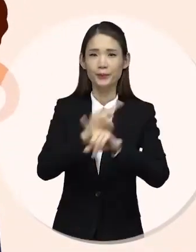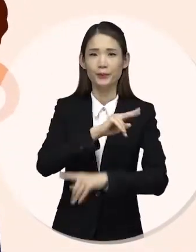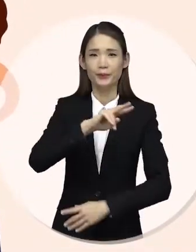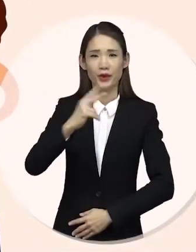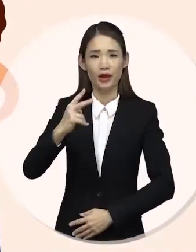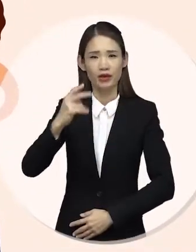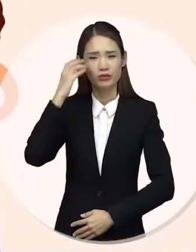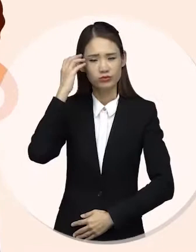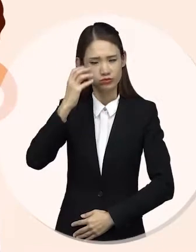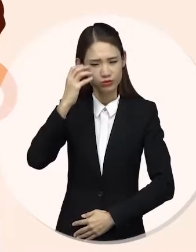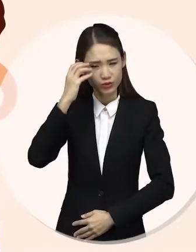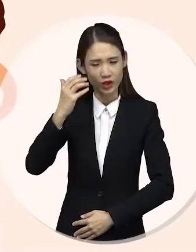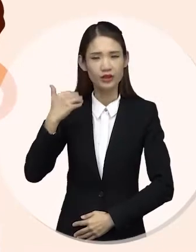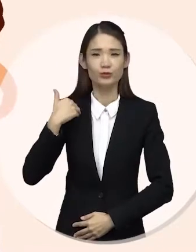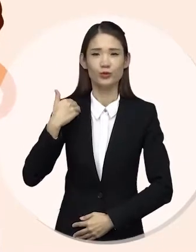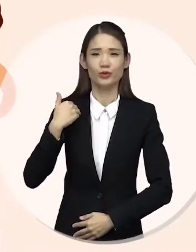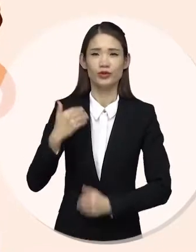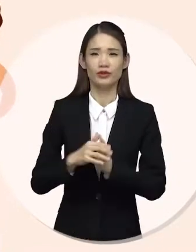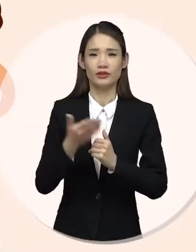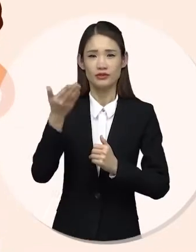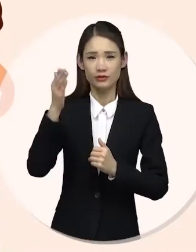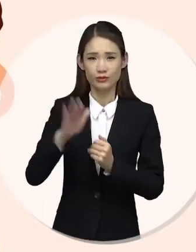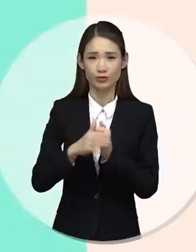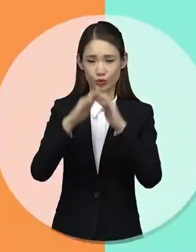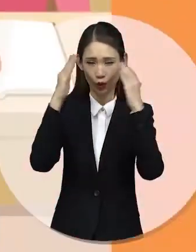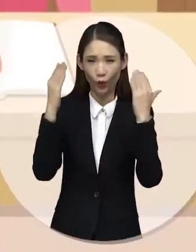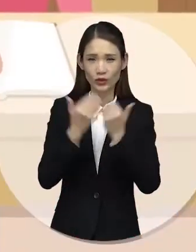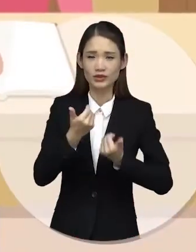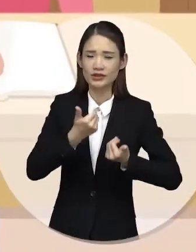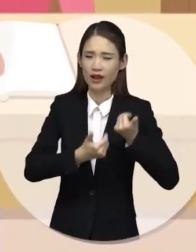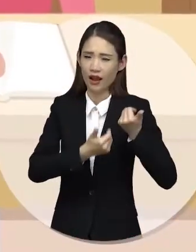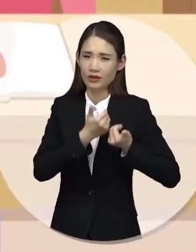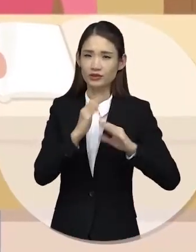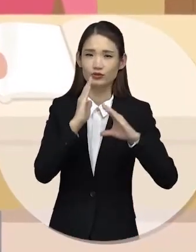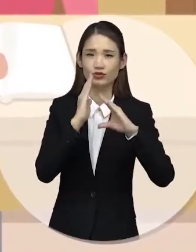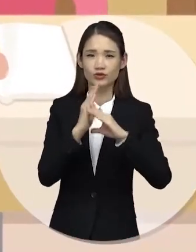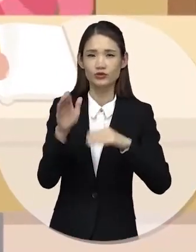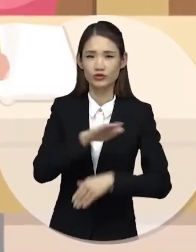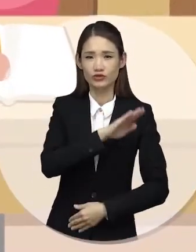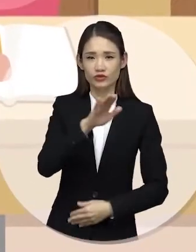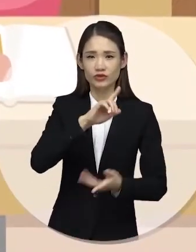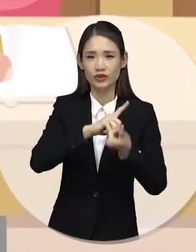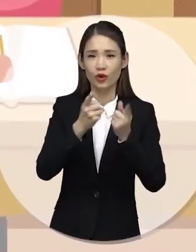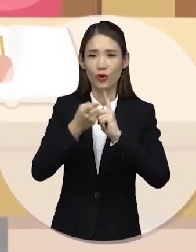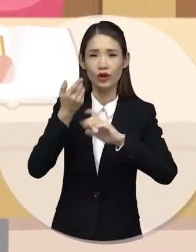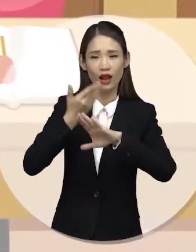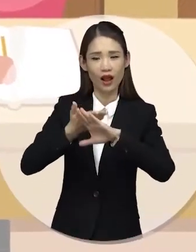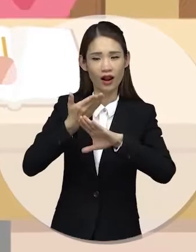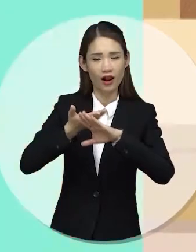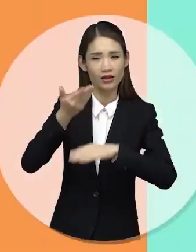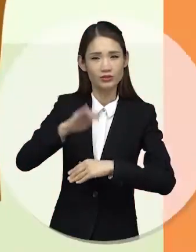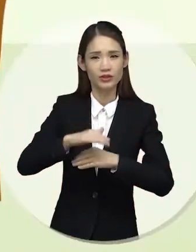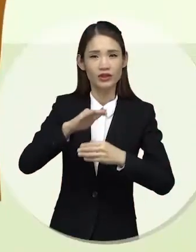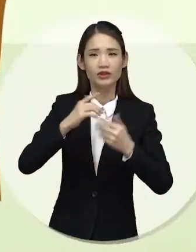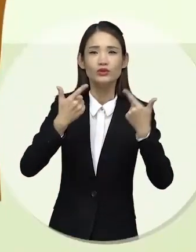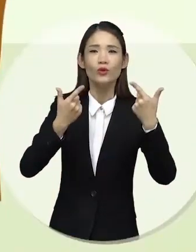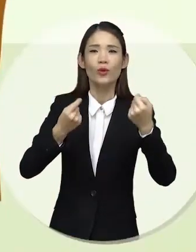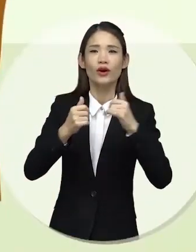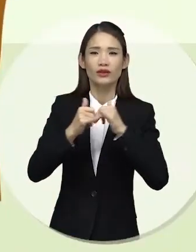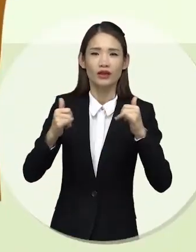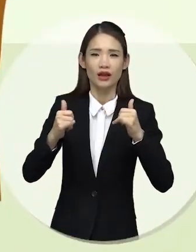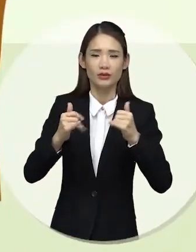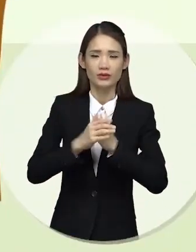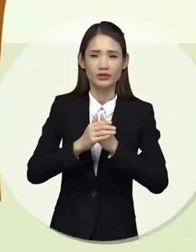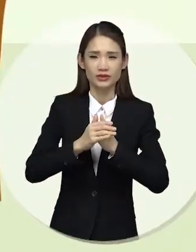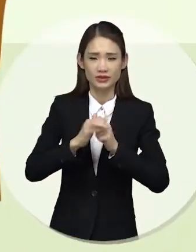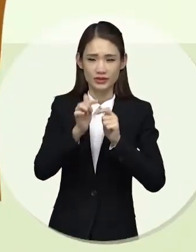전환하는 것은 복잡하게 보일 수도 있습니다. 하지만 모든 갈등의 중심에 우리는 서로 다르지만 같은